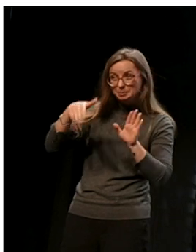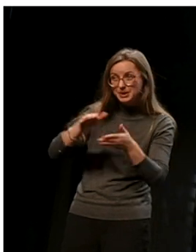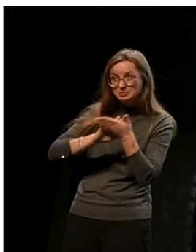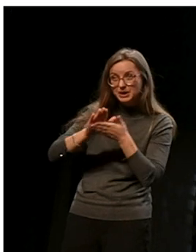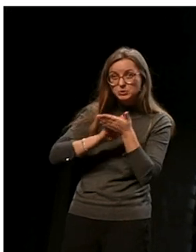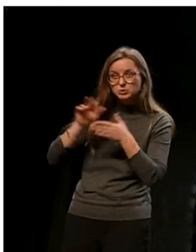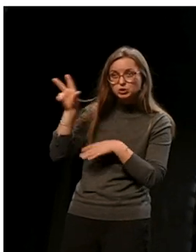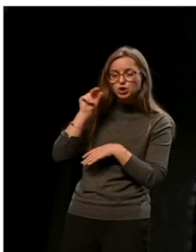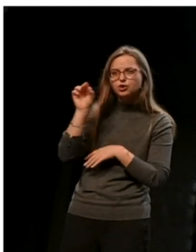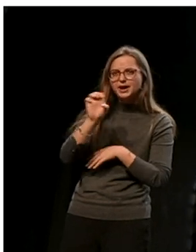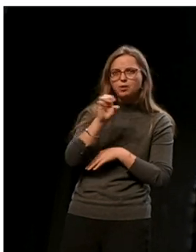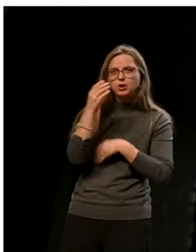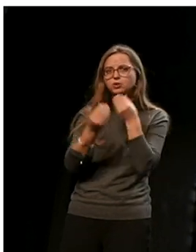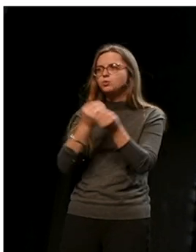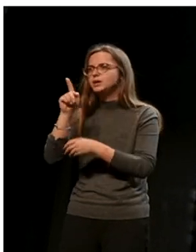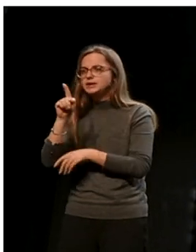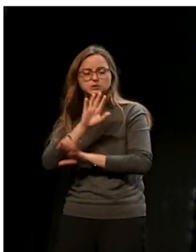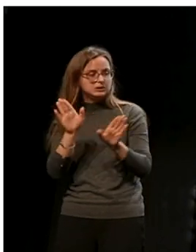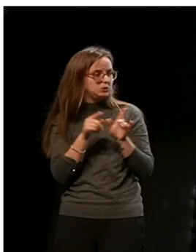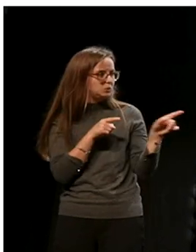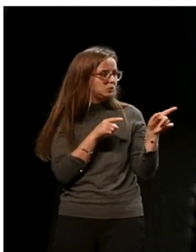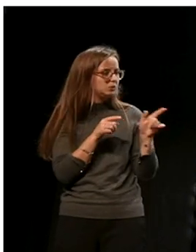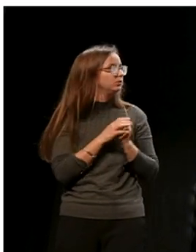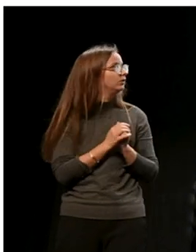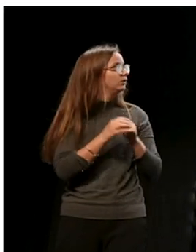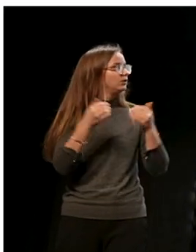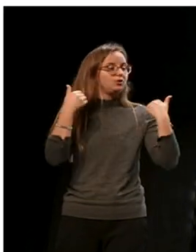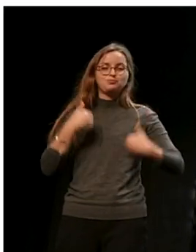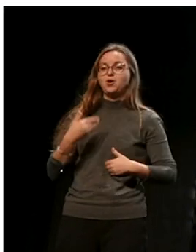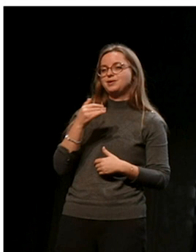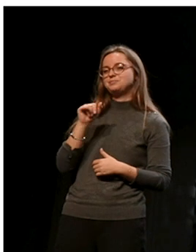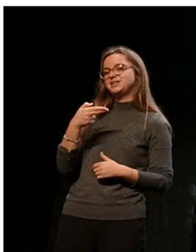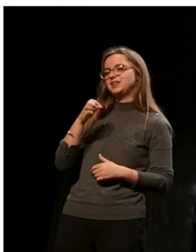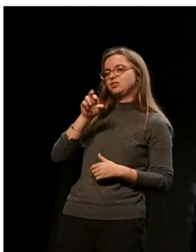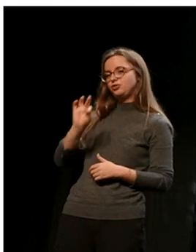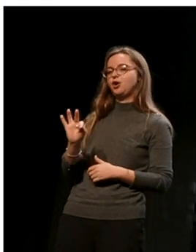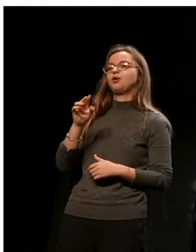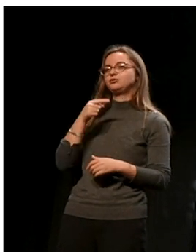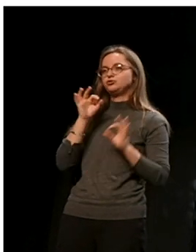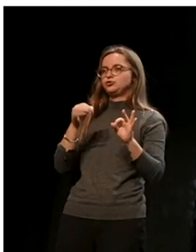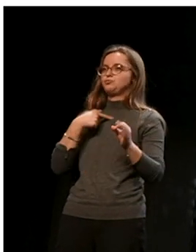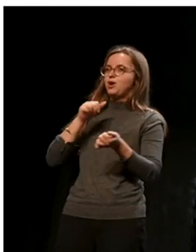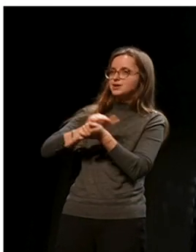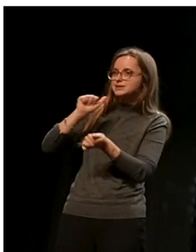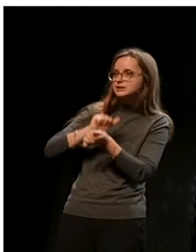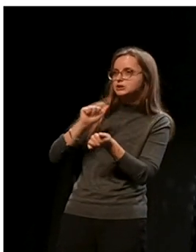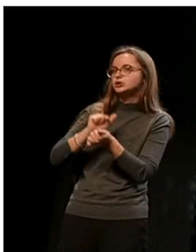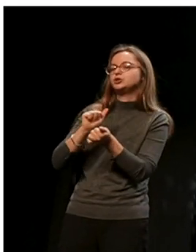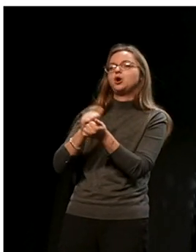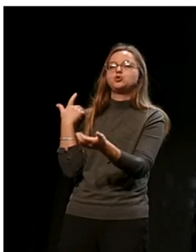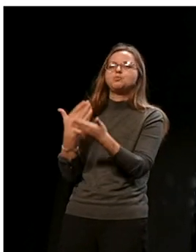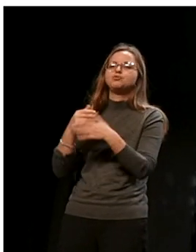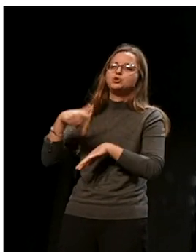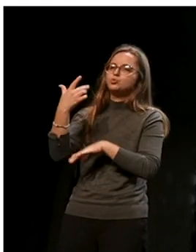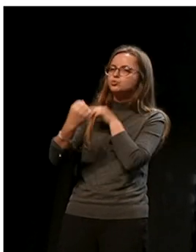Erwan et toi Gaëtan. Alors moi, je suis Étienne Mineur, je suis designer, graphiste, j'ai fondé les éditions Volumique il y a une douzaine d'années. Et